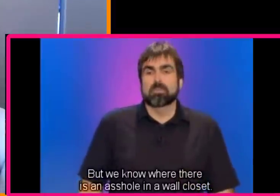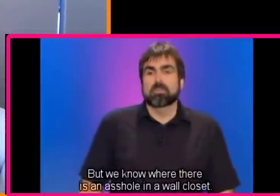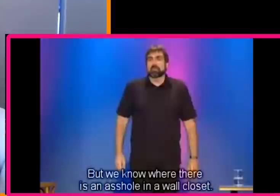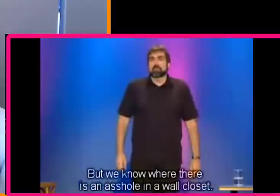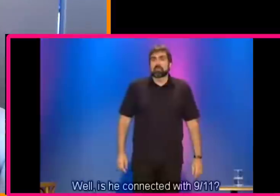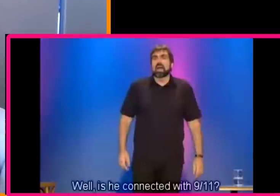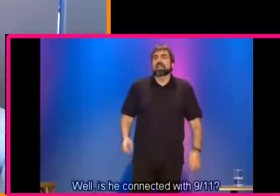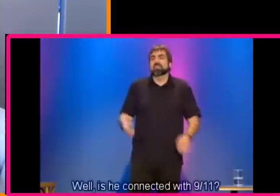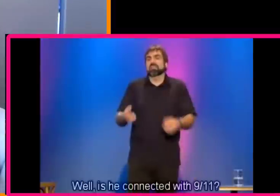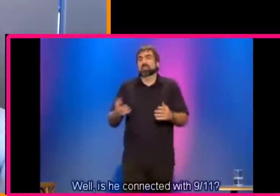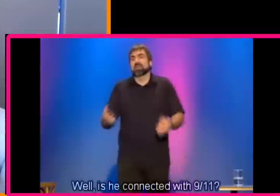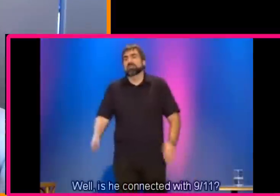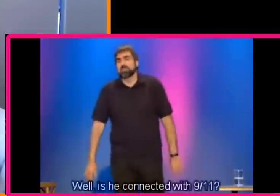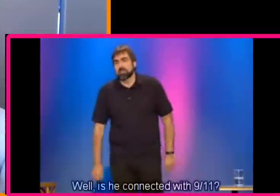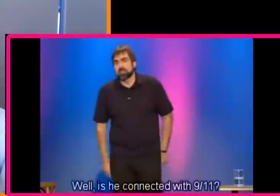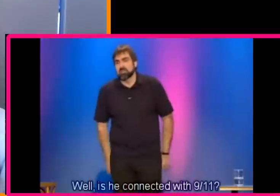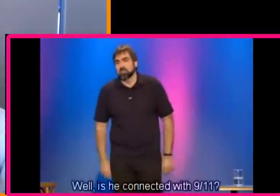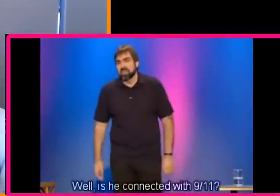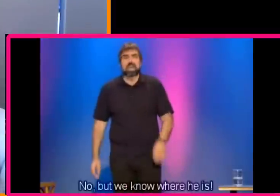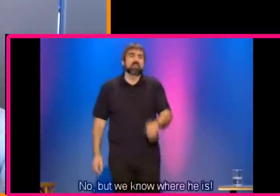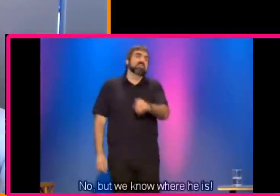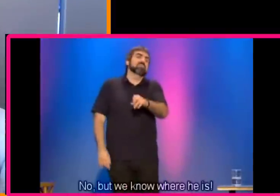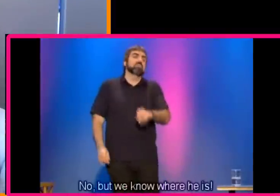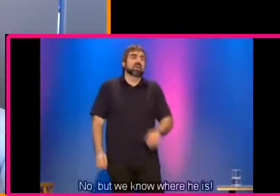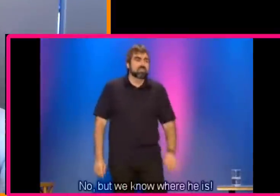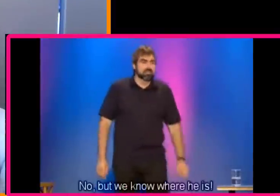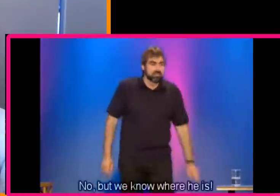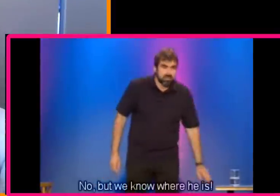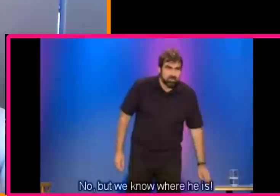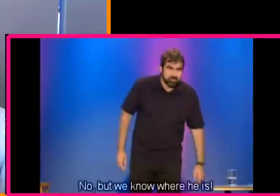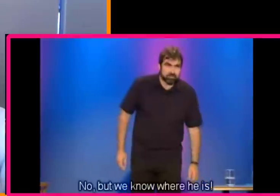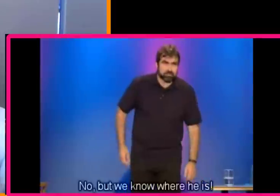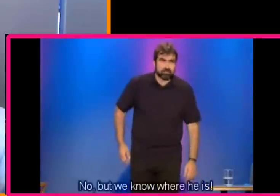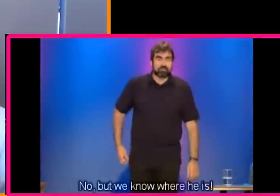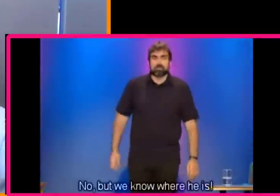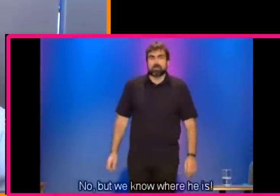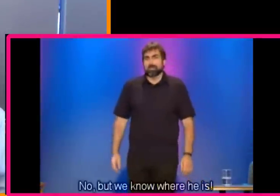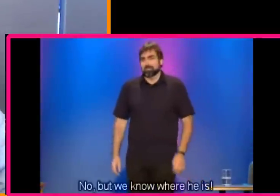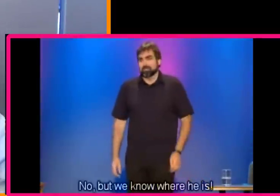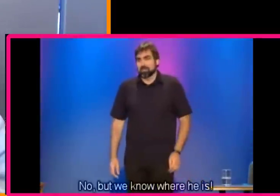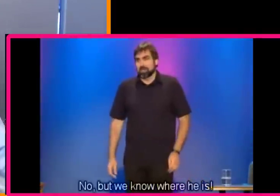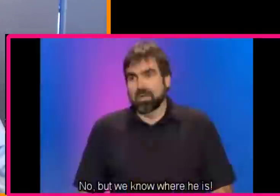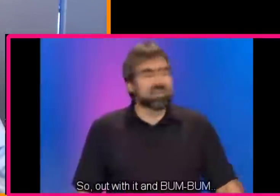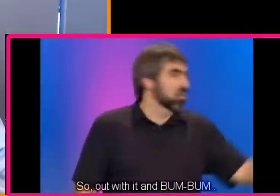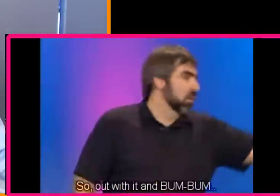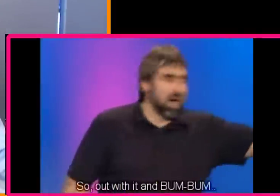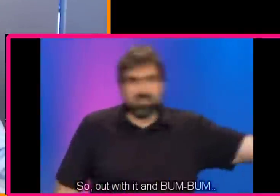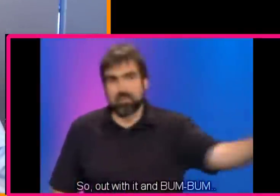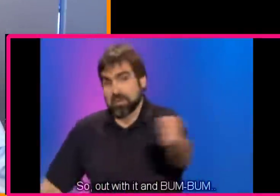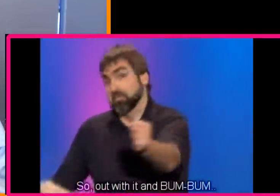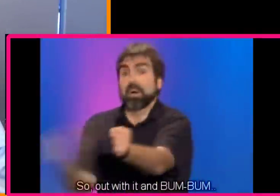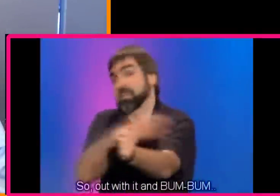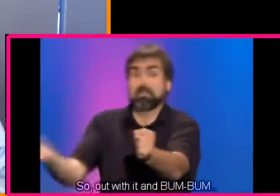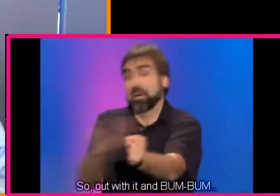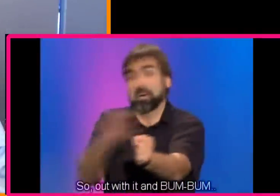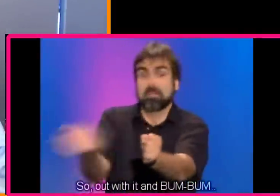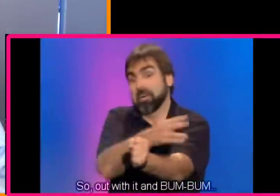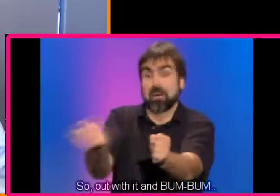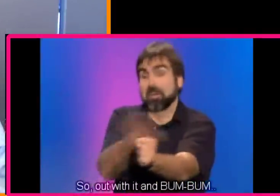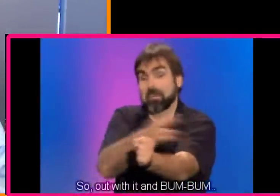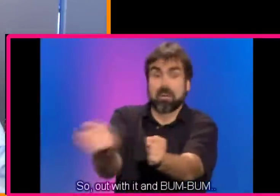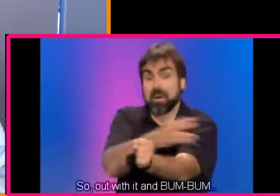ja hat er was mit dem öffnet emma stone aber wissen wo er ist also bloß damit bonbon